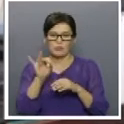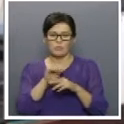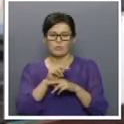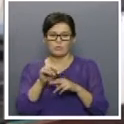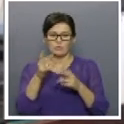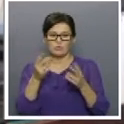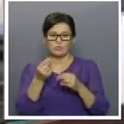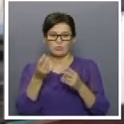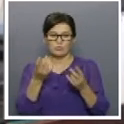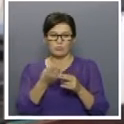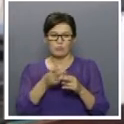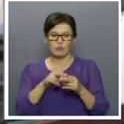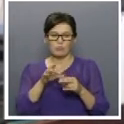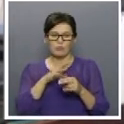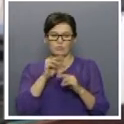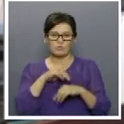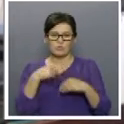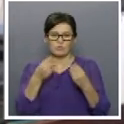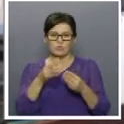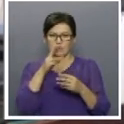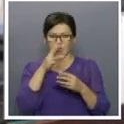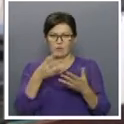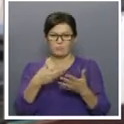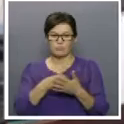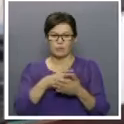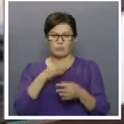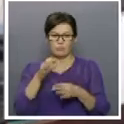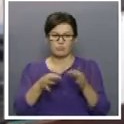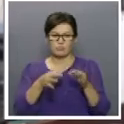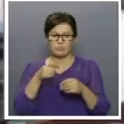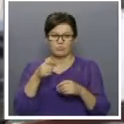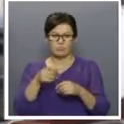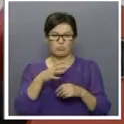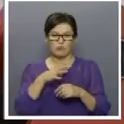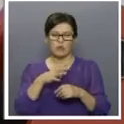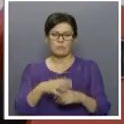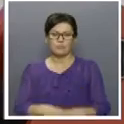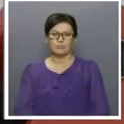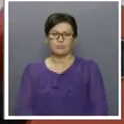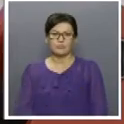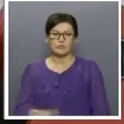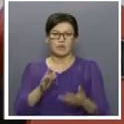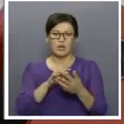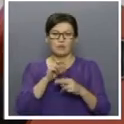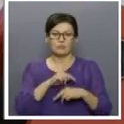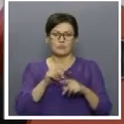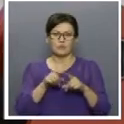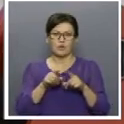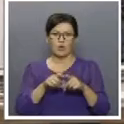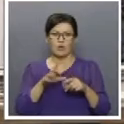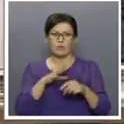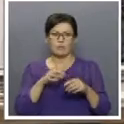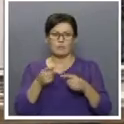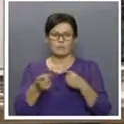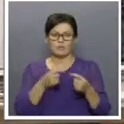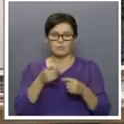емдомына қаржы қажет болып отыр. Жұмыс беруші жалақымды төлемесе сотқа жүгінетін боламын. Қалалық еңбек инспекциясы және көші-қон